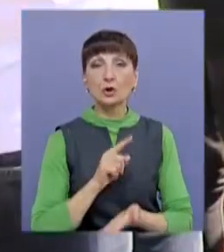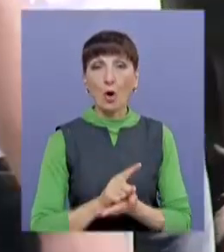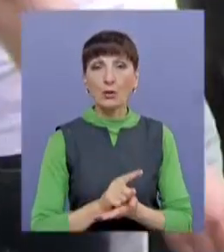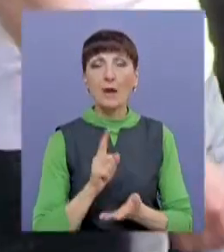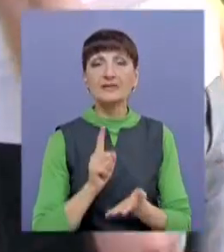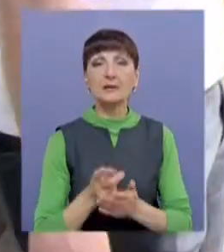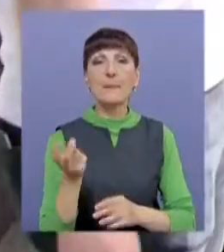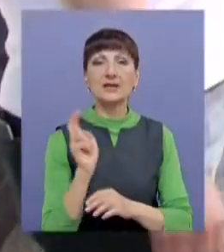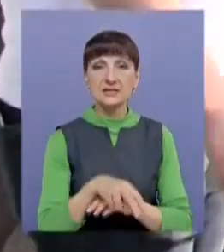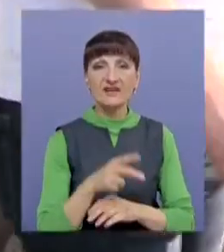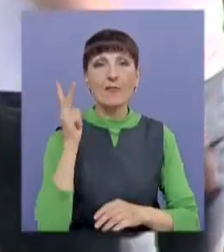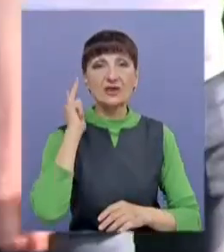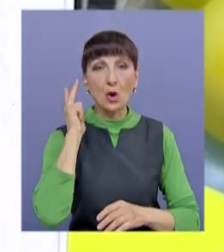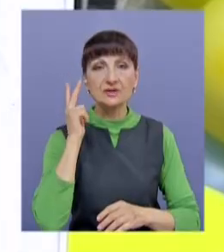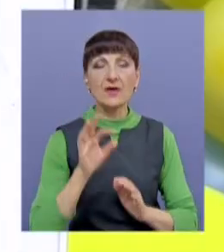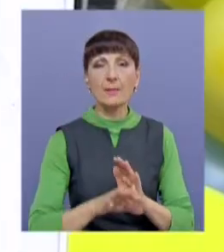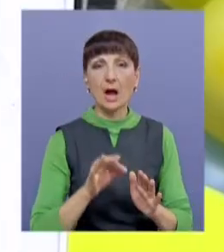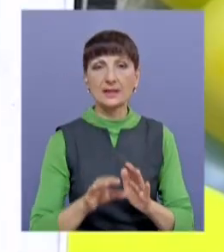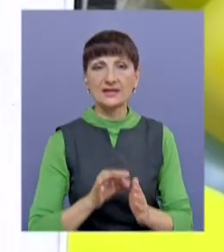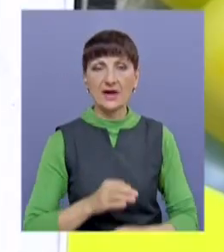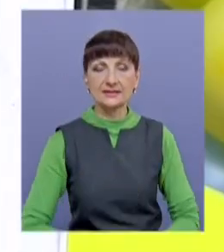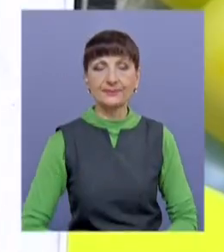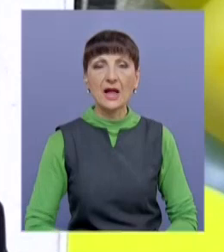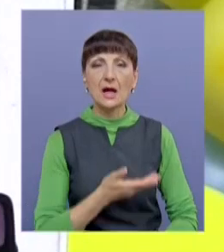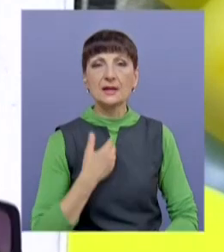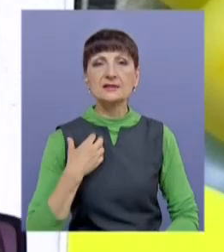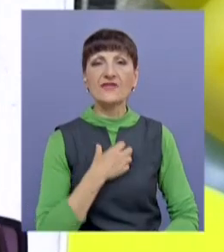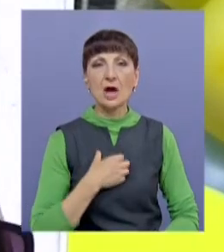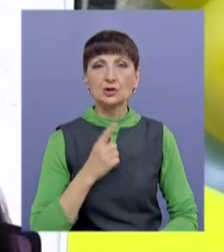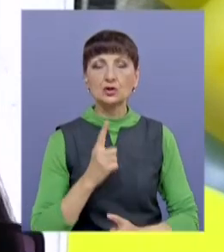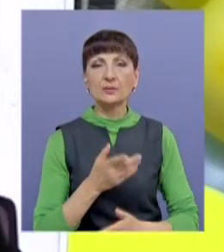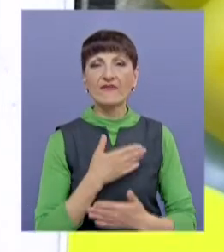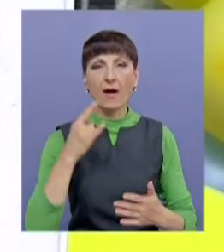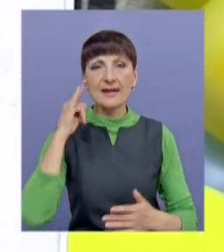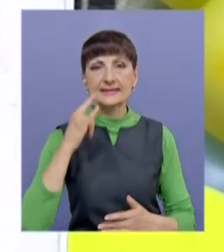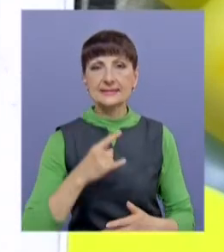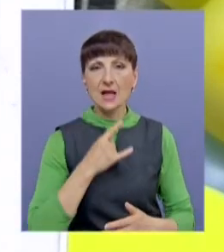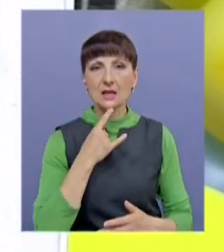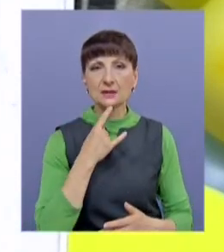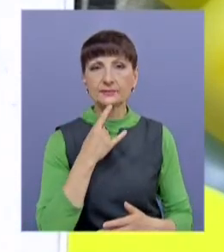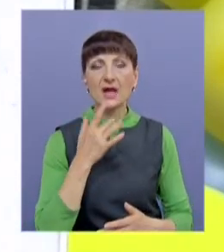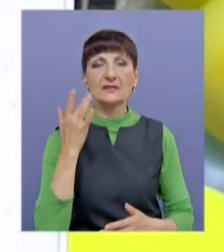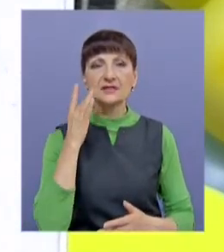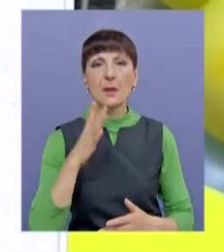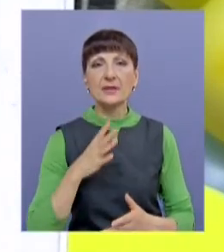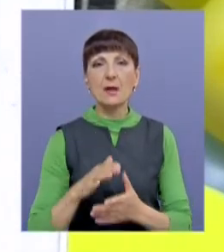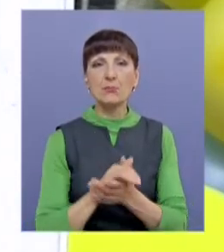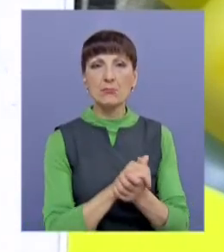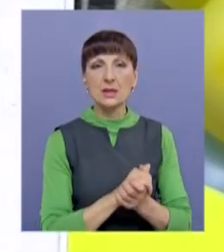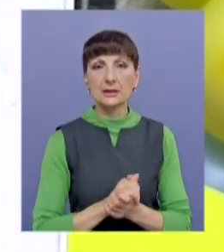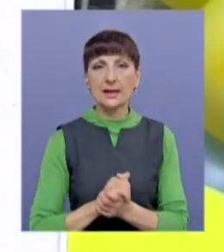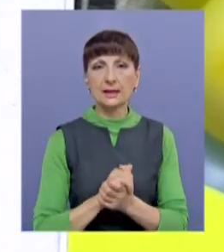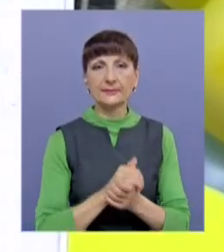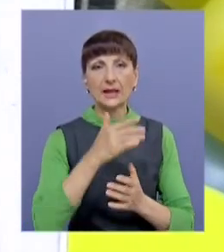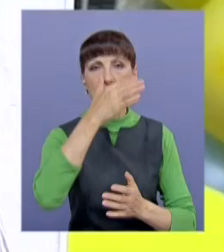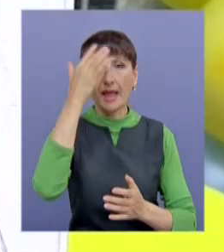обязательно прийти в наше консульство и проголосовать. Для нас очень важно, чтобы в нашей стране, в Казахстане, всегда было мирное небо над головой